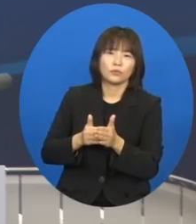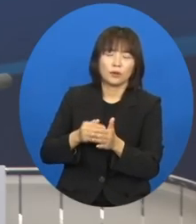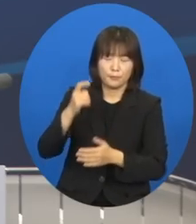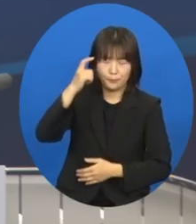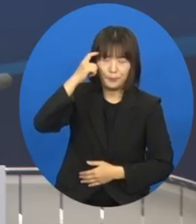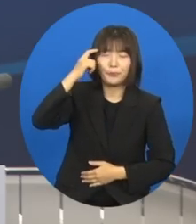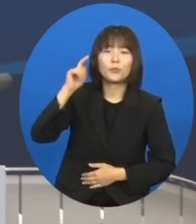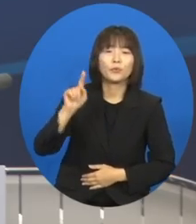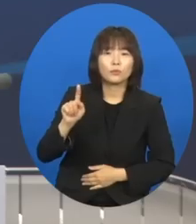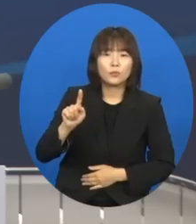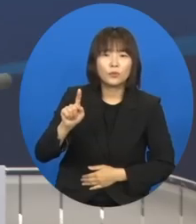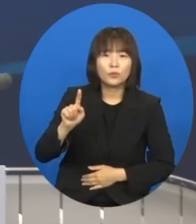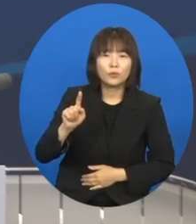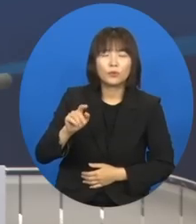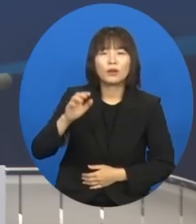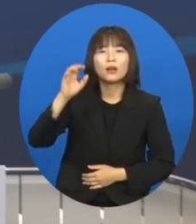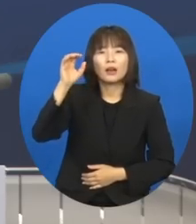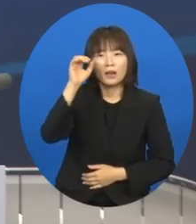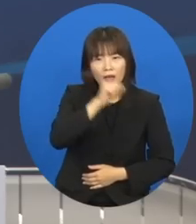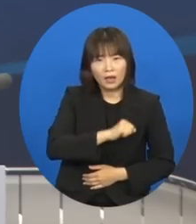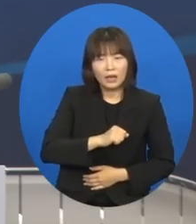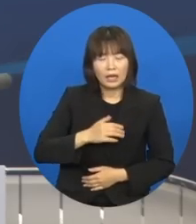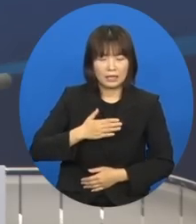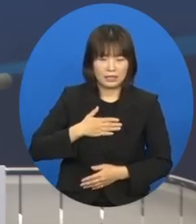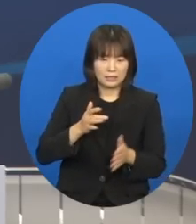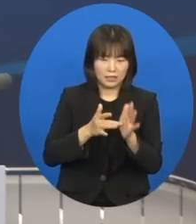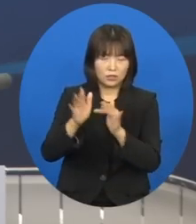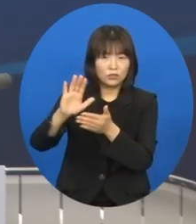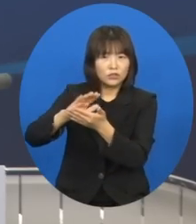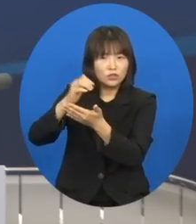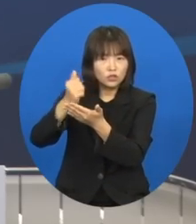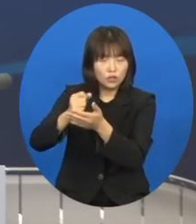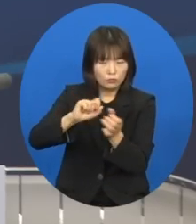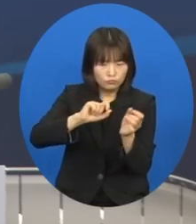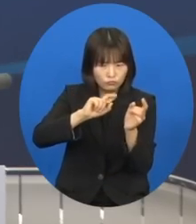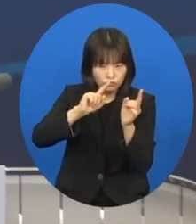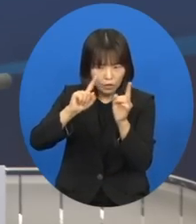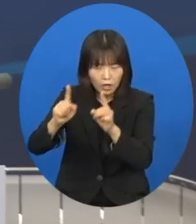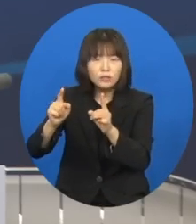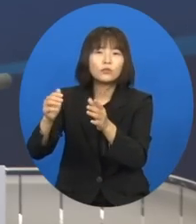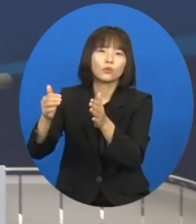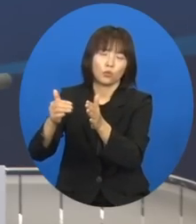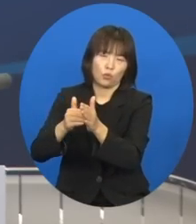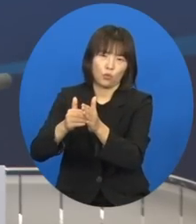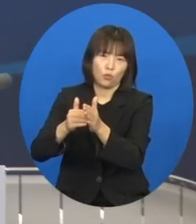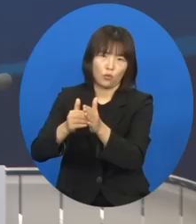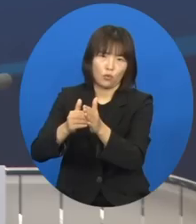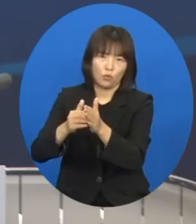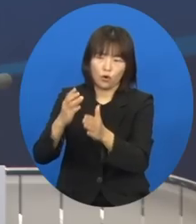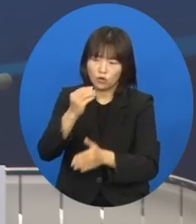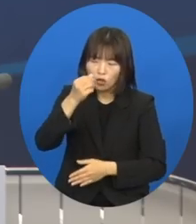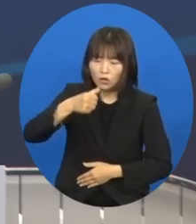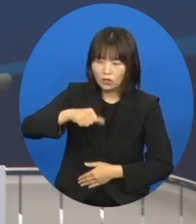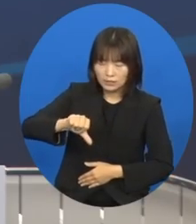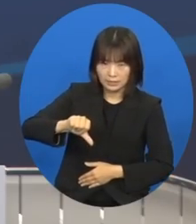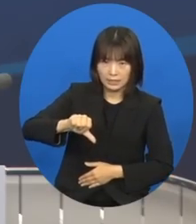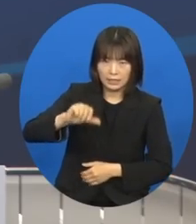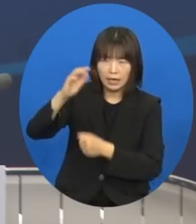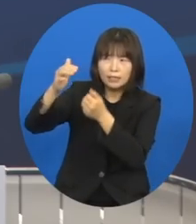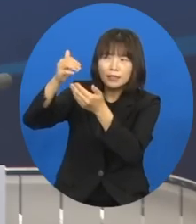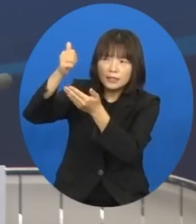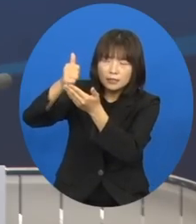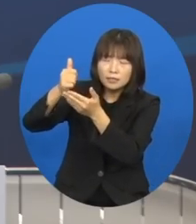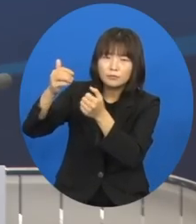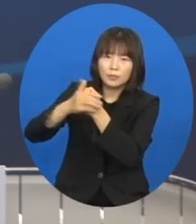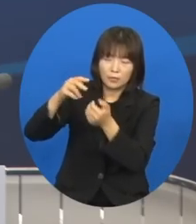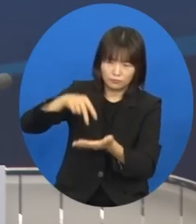뭐였냐면 아 나는 예수 그리스도가 부활하신 분이시고 아 성자 하나님이시니까 자 부활